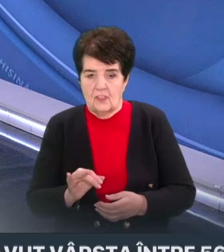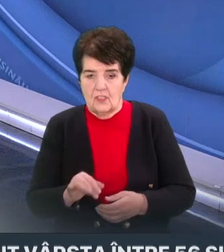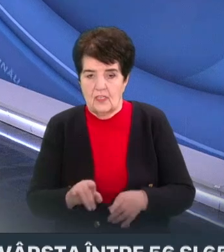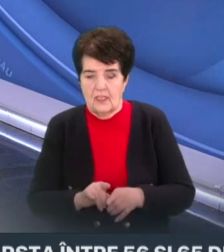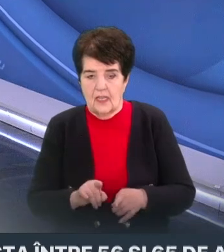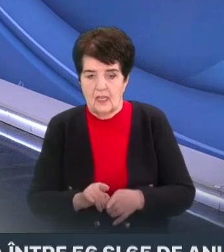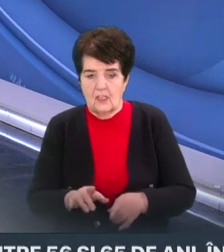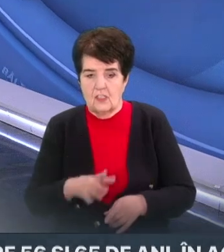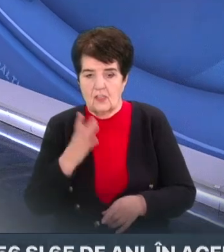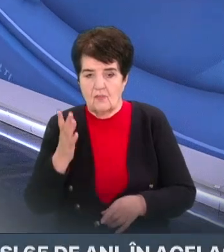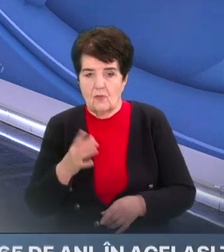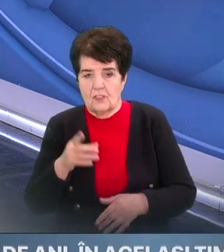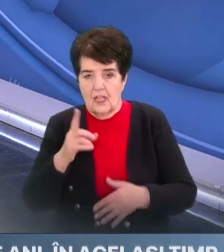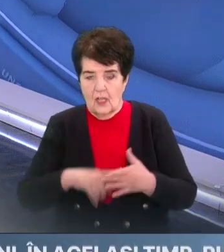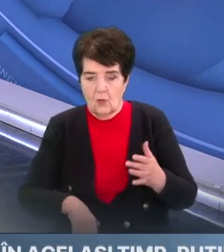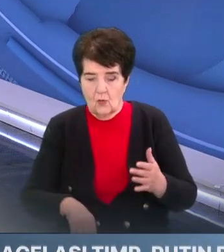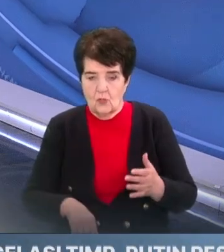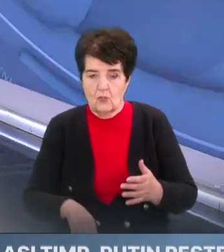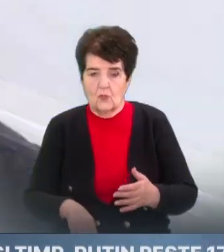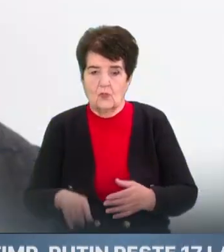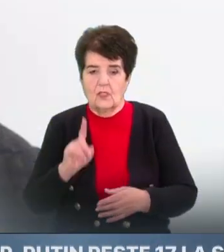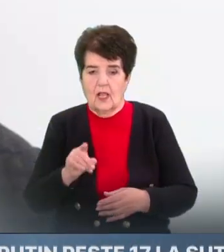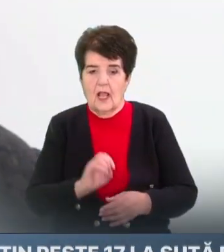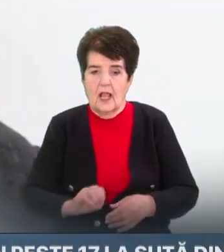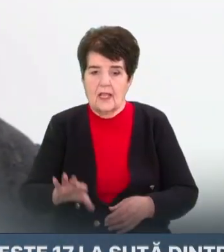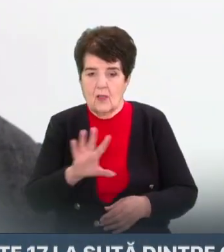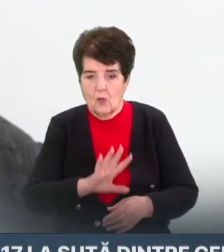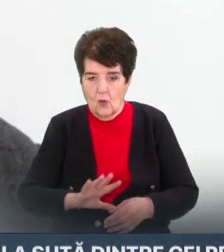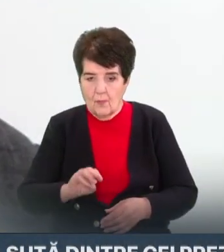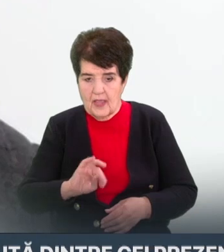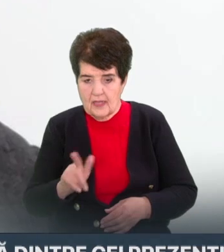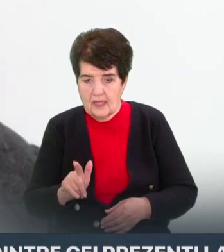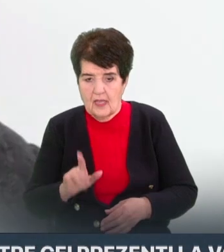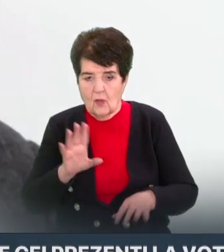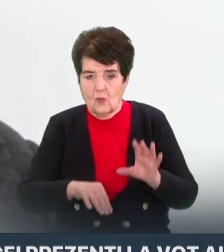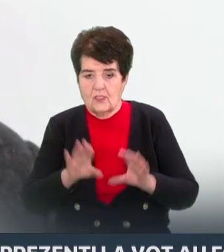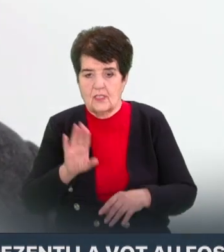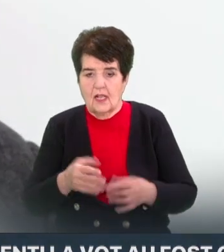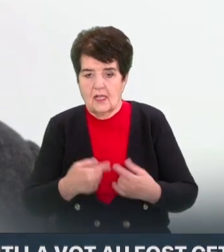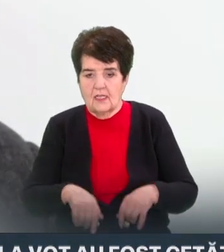erau domnitori recunoscuți ca fiind pro-europeni. Ștefan cel Mare era considerat